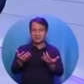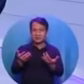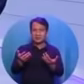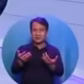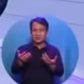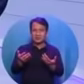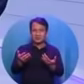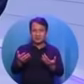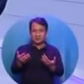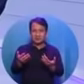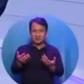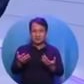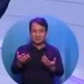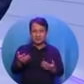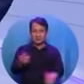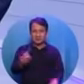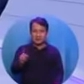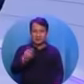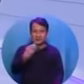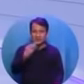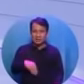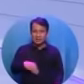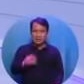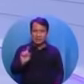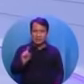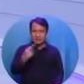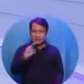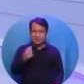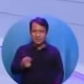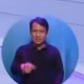Sumobra. Oh, ano nga yung sinasabi ko pag huling roasters?